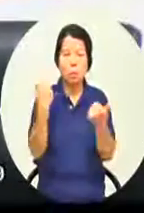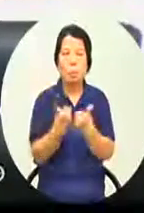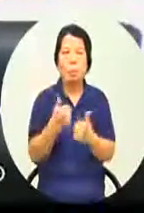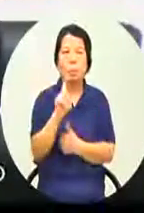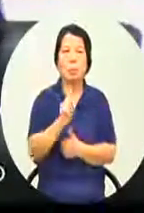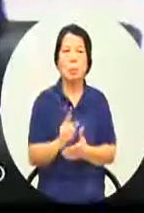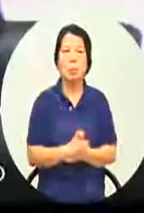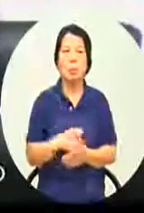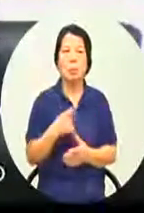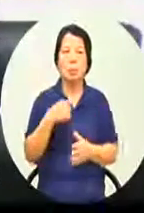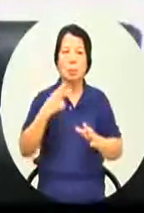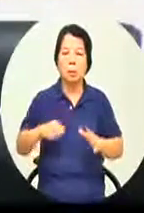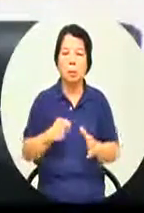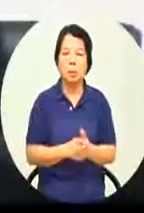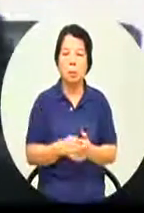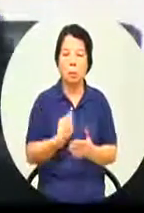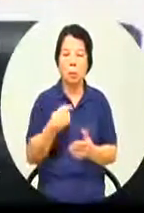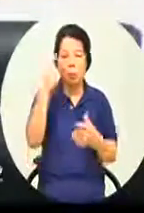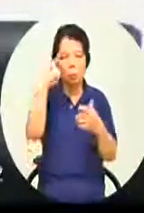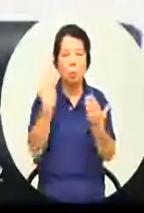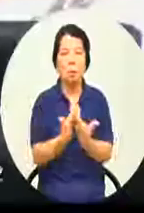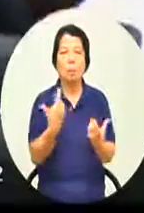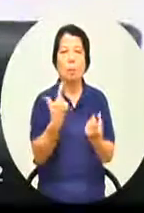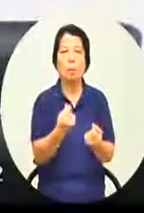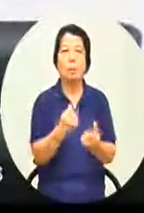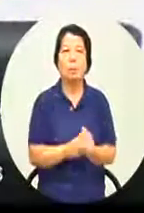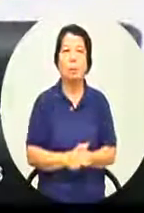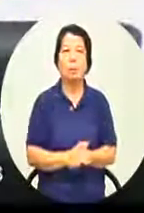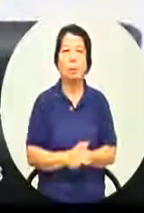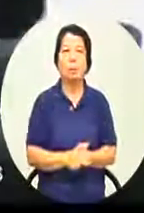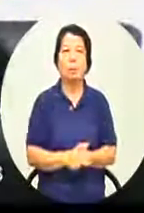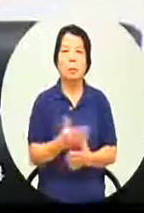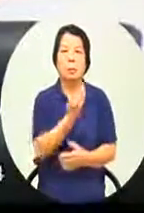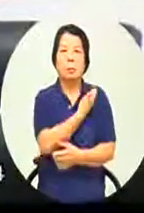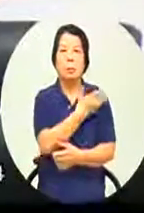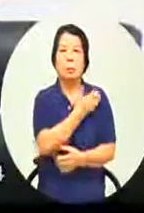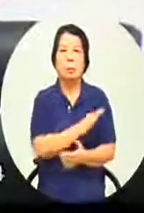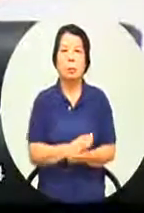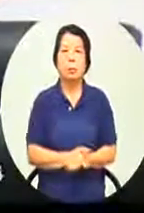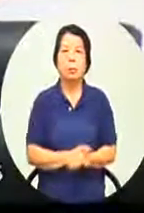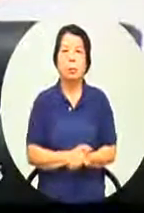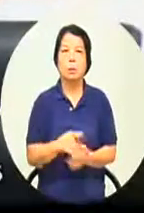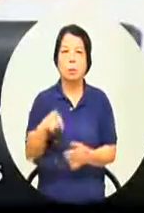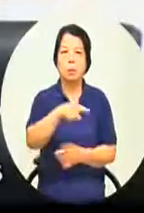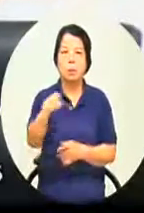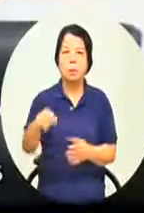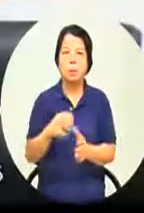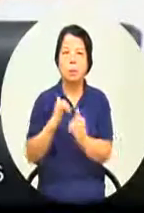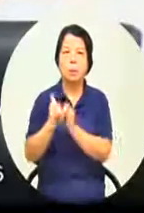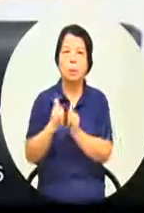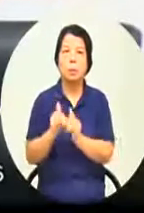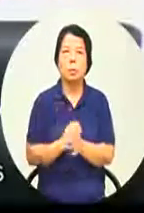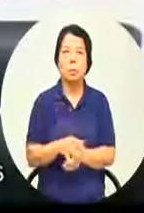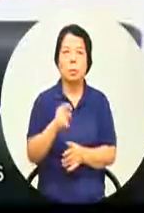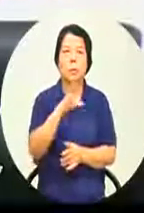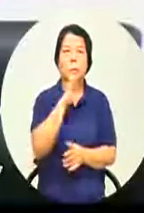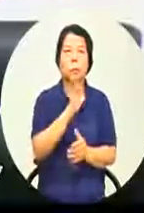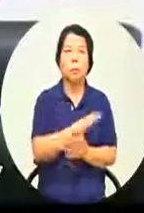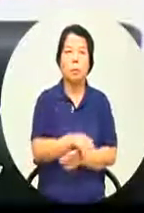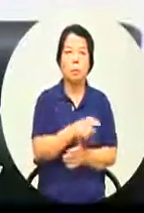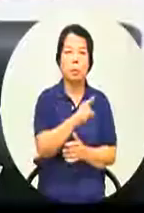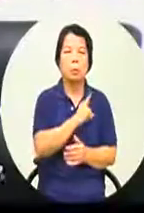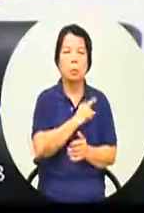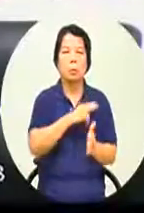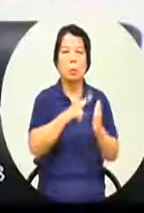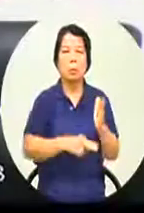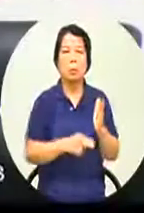本席在这边也表示反对，因为你们说不准当地的居民，因为这个是据你们的说明会